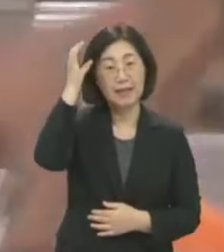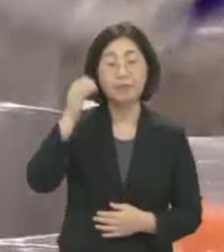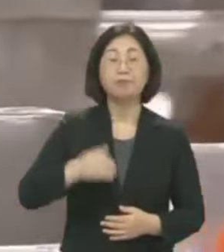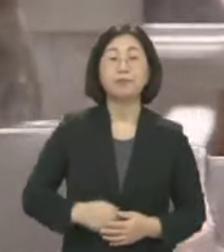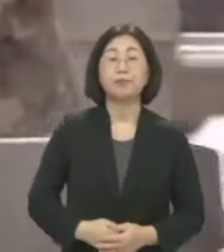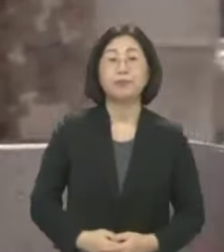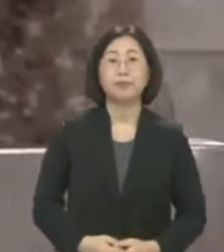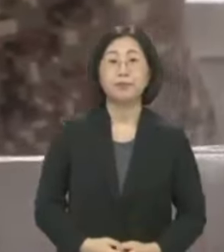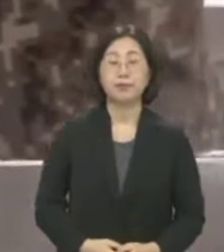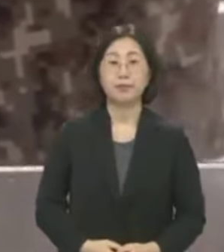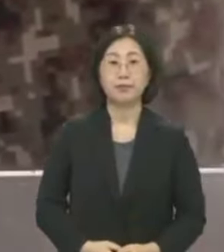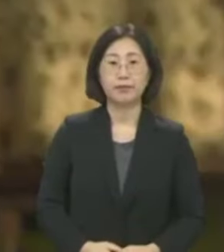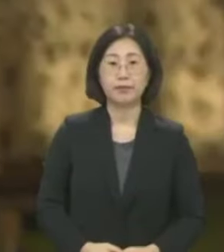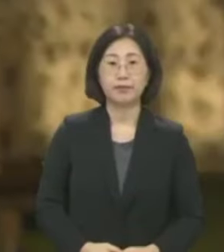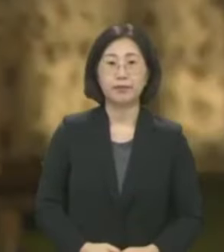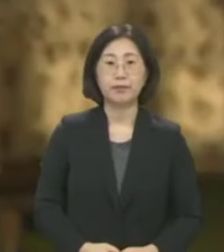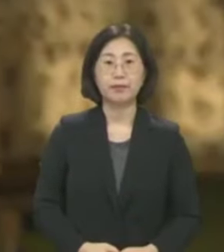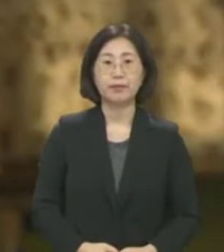양정진입니다.